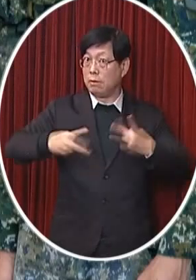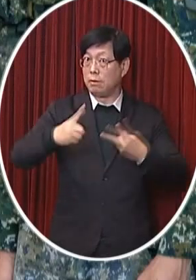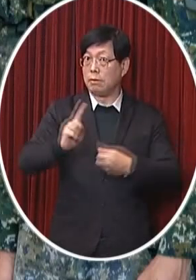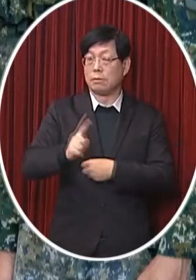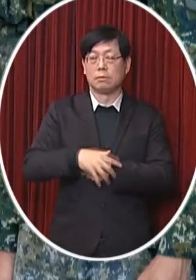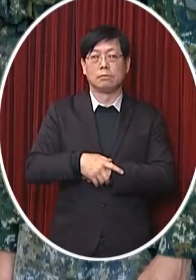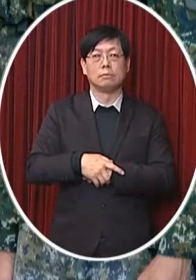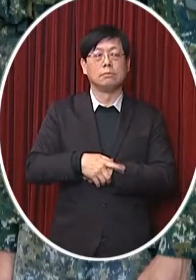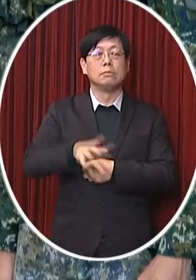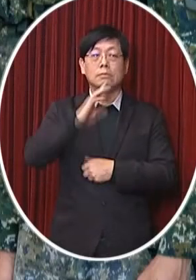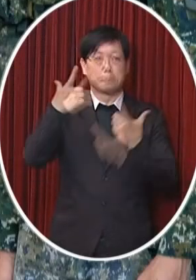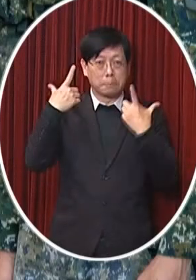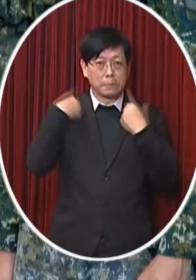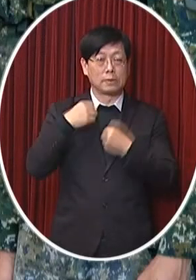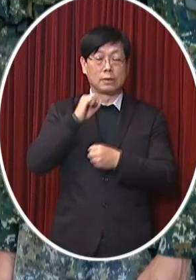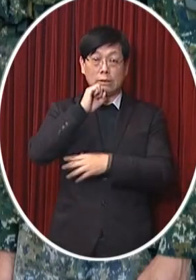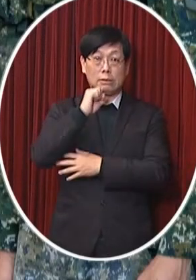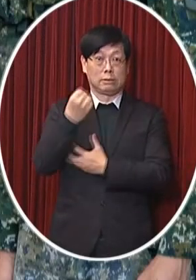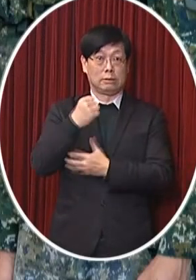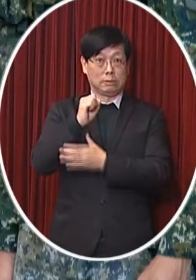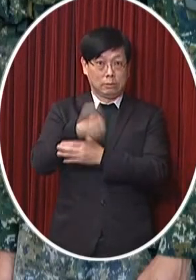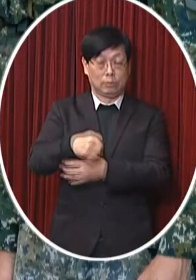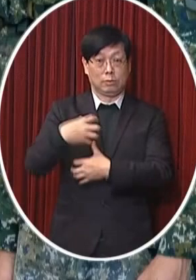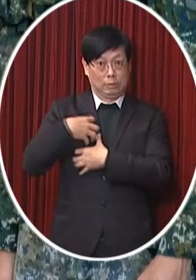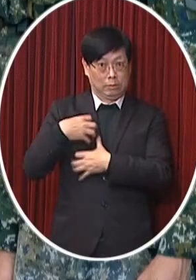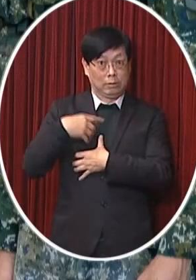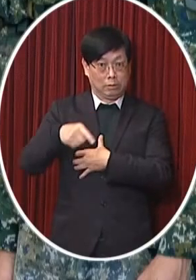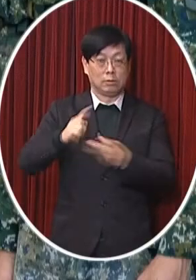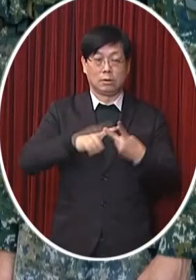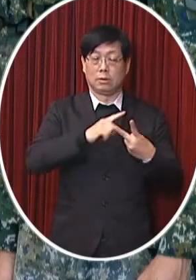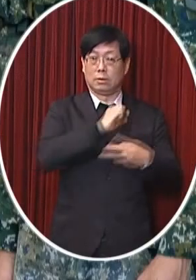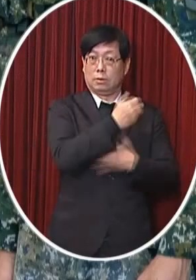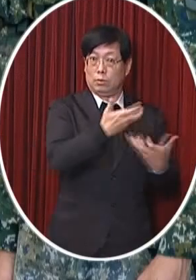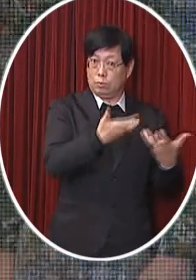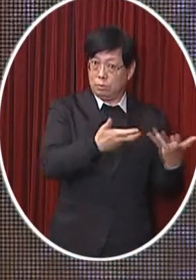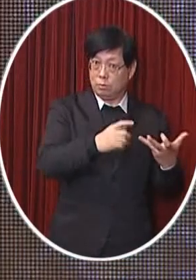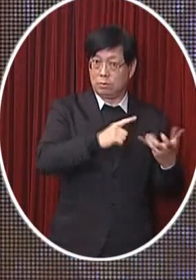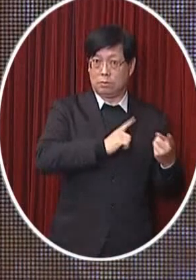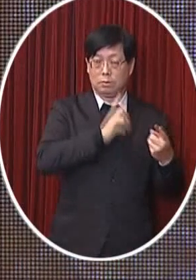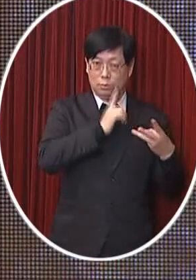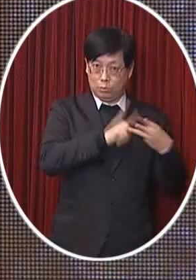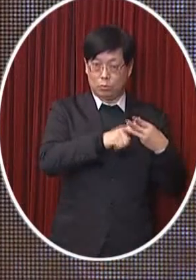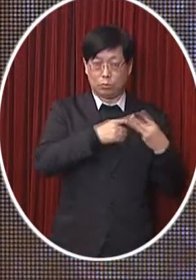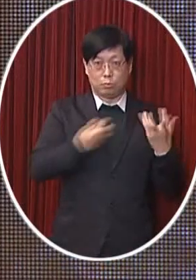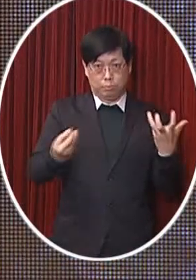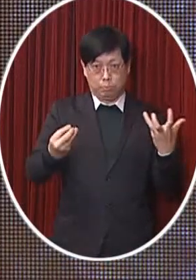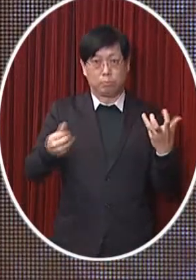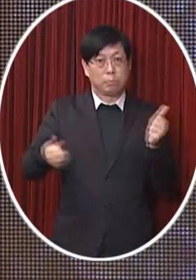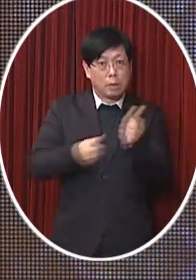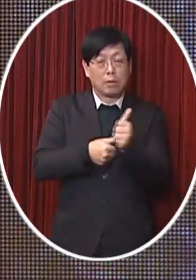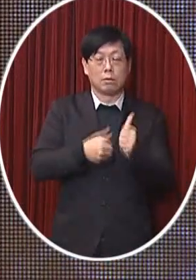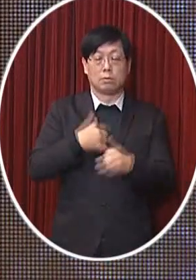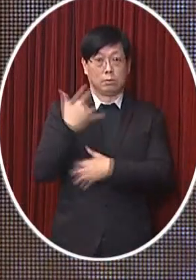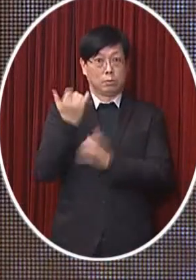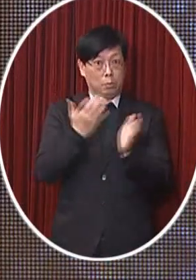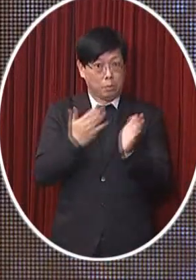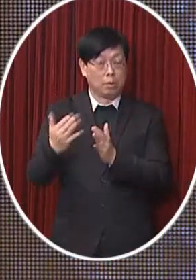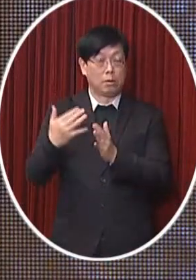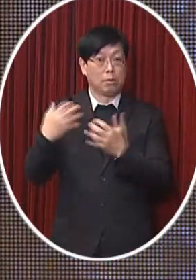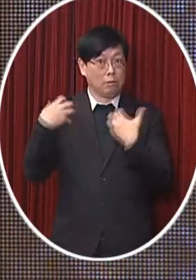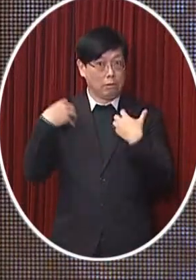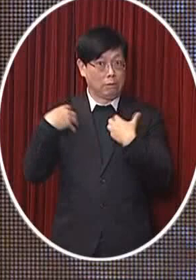整，就是以志愿役为基干，以义务役为主要兵力组成，我们把守备部